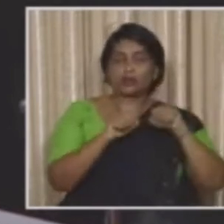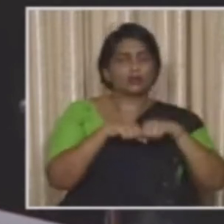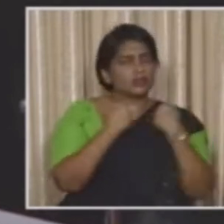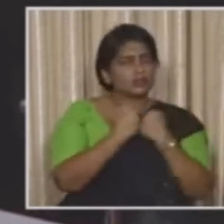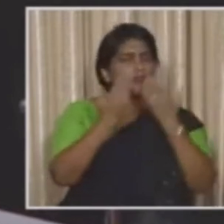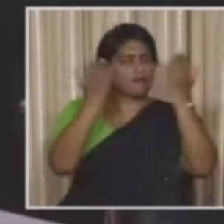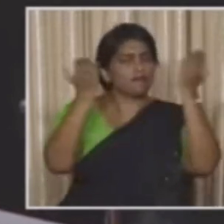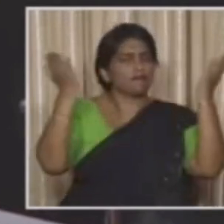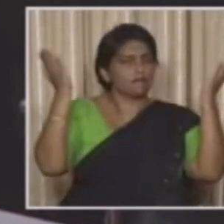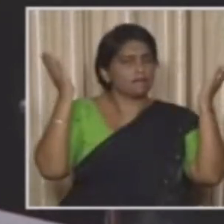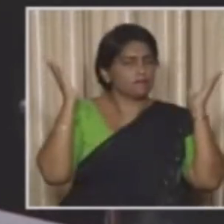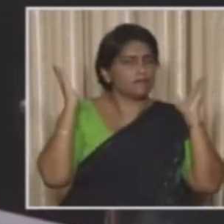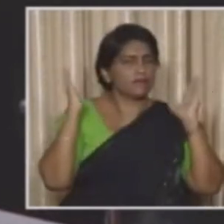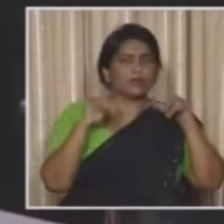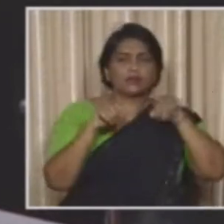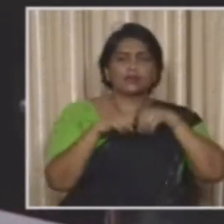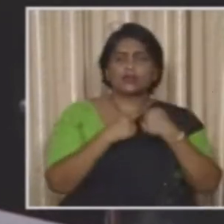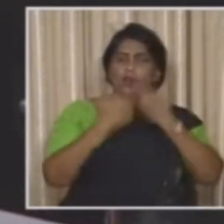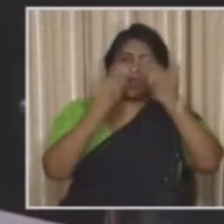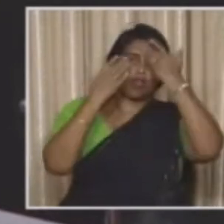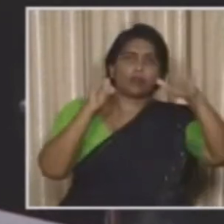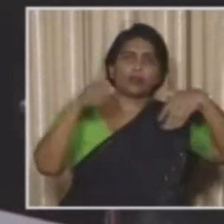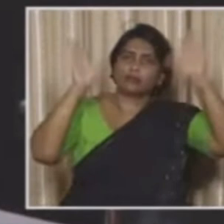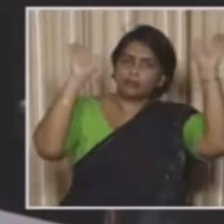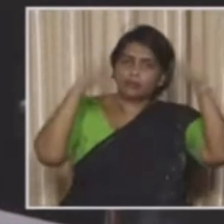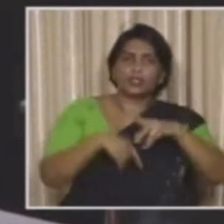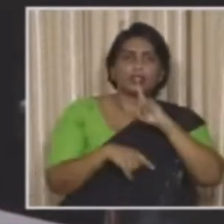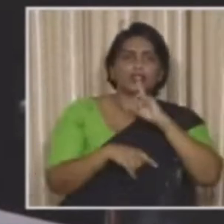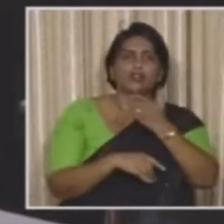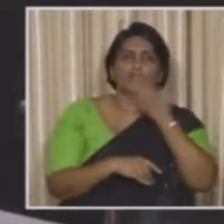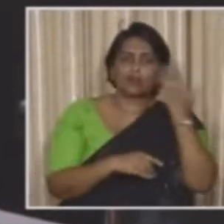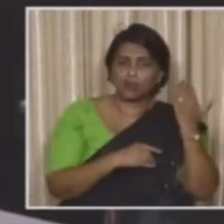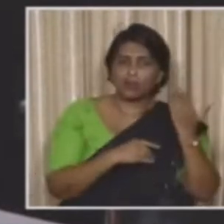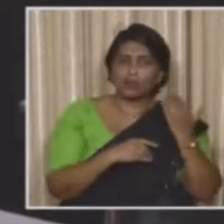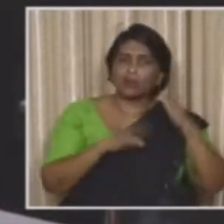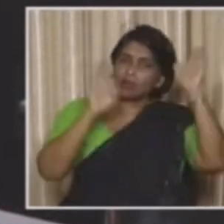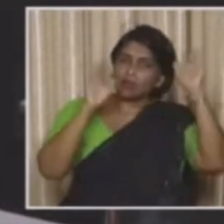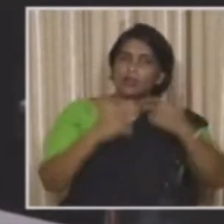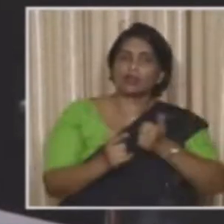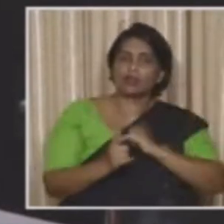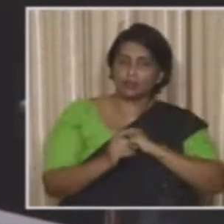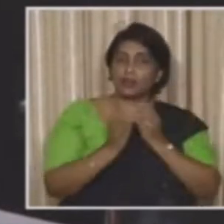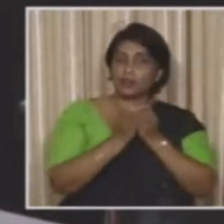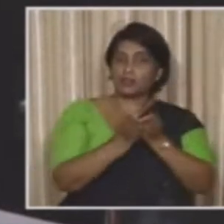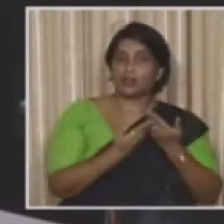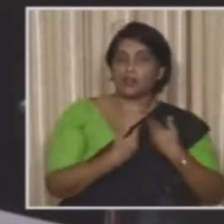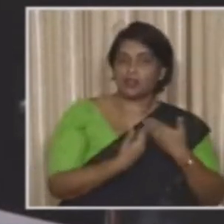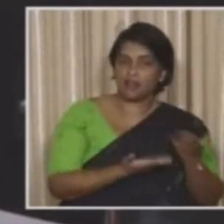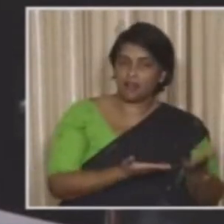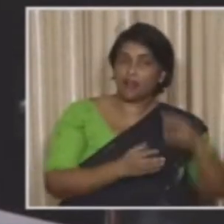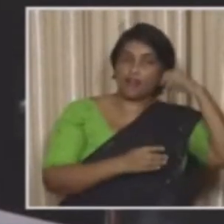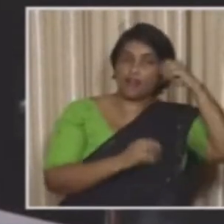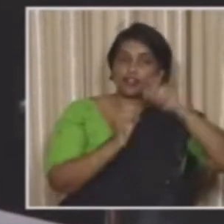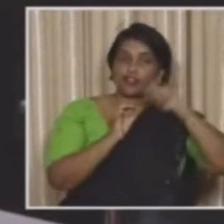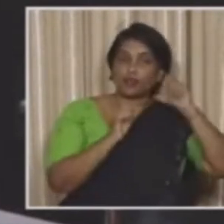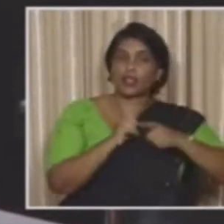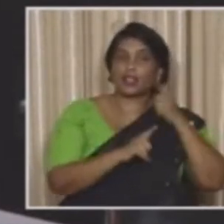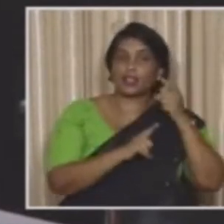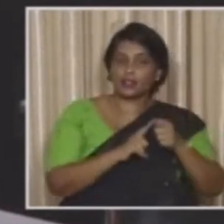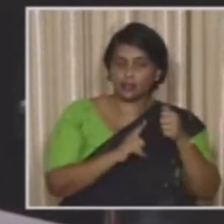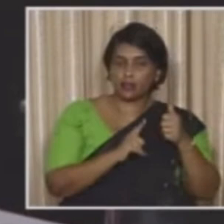ඉන්නව ඒ සමාගමට විවෘත ටෙන්ඩර් එක කැඳවන්නක කැඳවලා කියනකො මෙන්න අපේ සම්පත විදුලි බල මණ්ඩල ඉංජිනේරුවන්